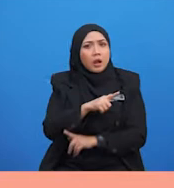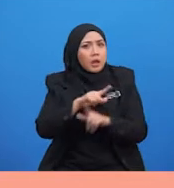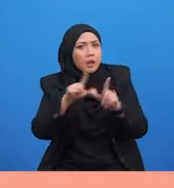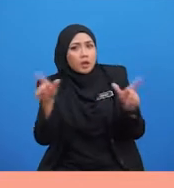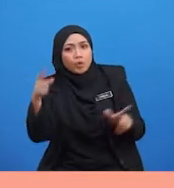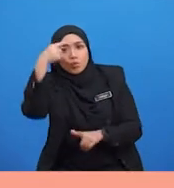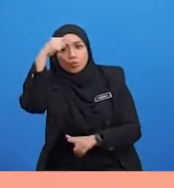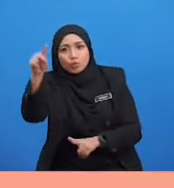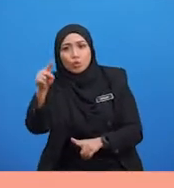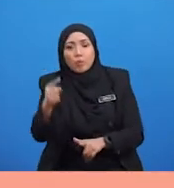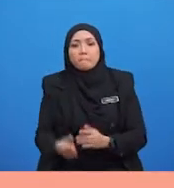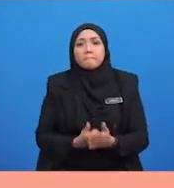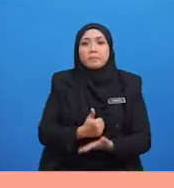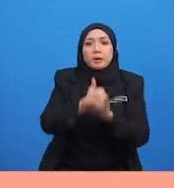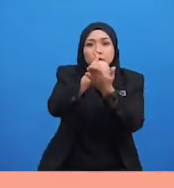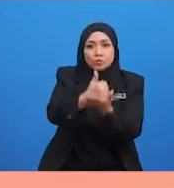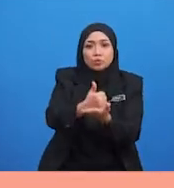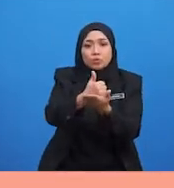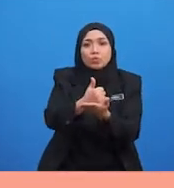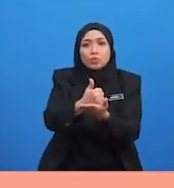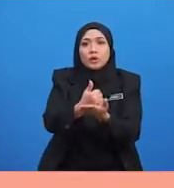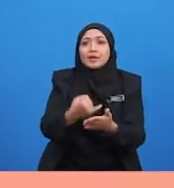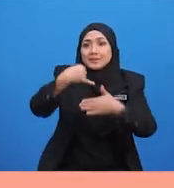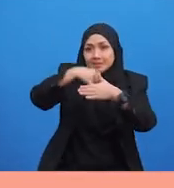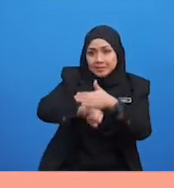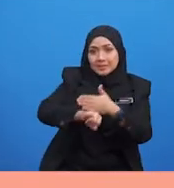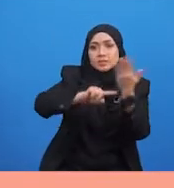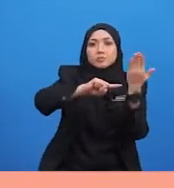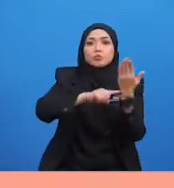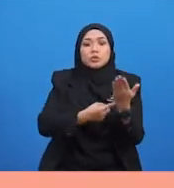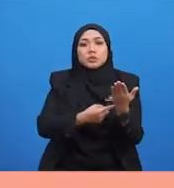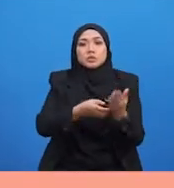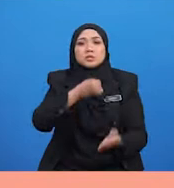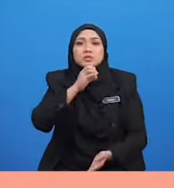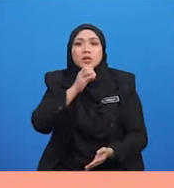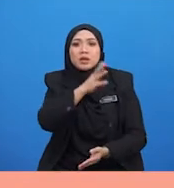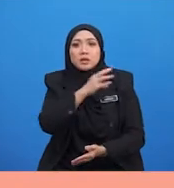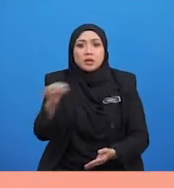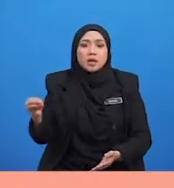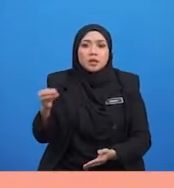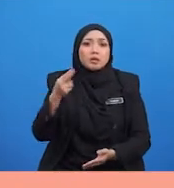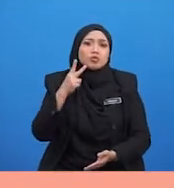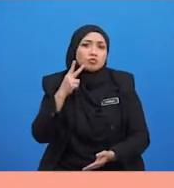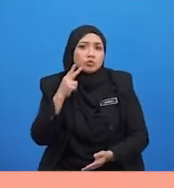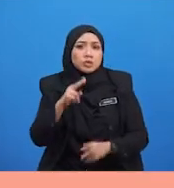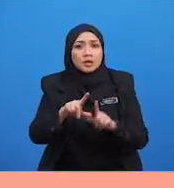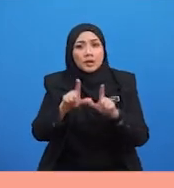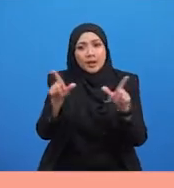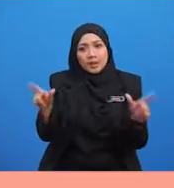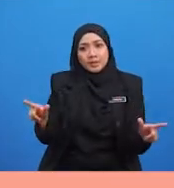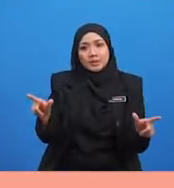untuk membantu mengisi semula cecair dan nutrien yang digunakan